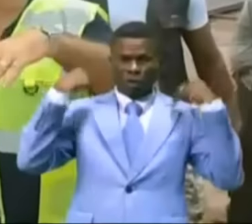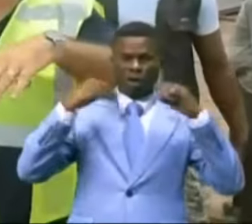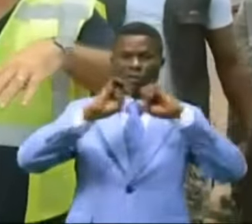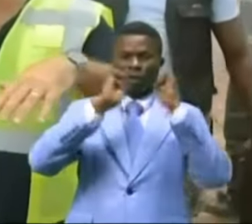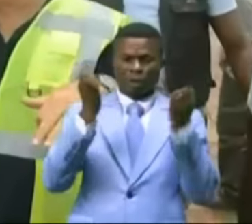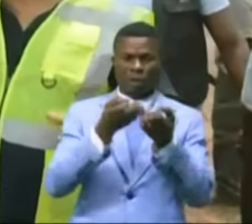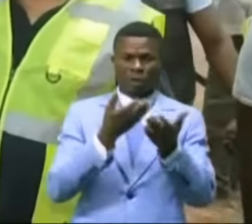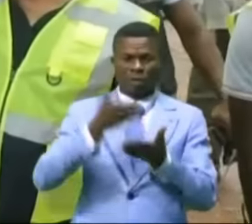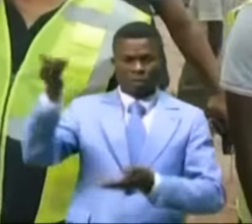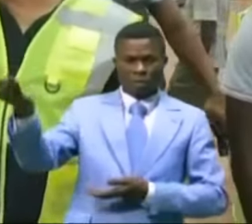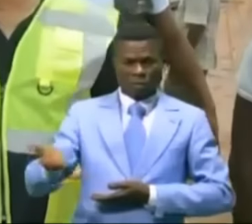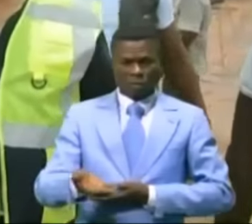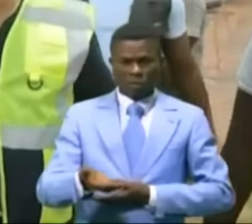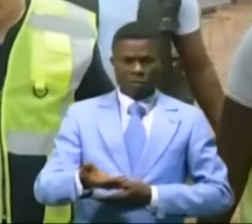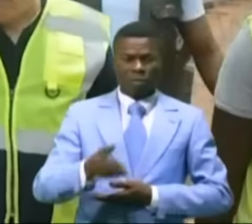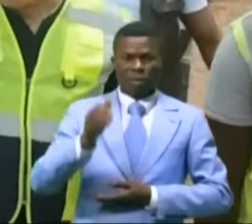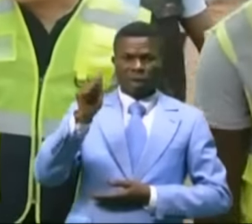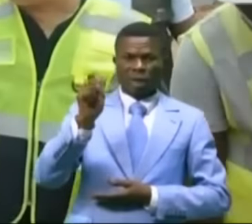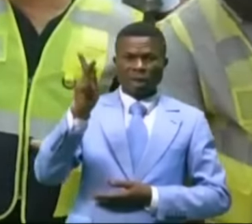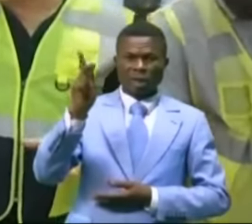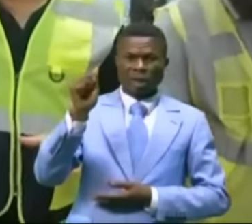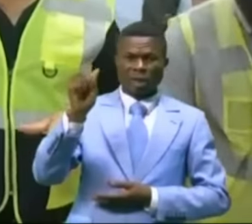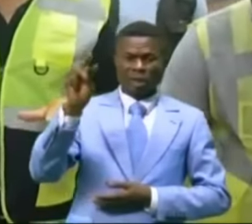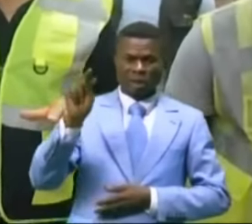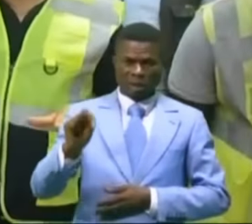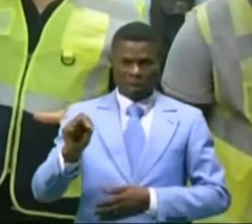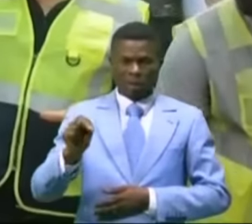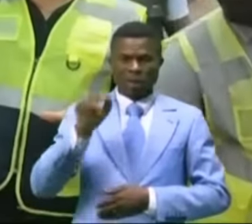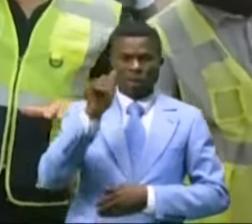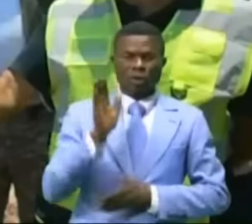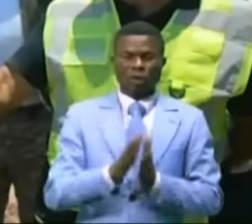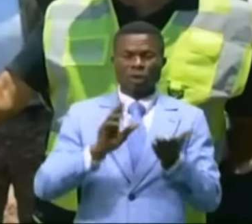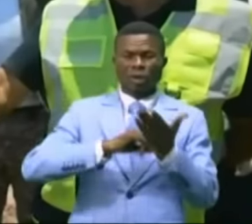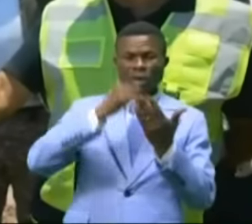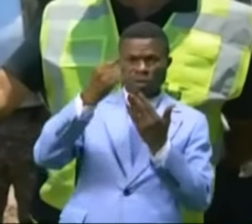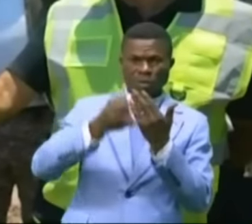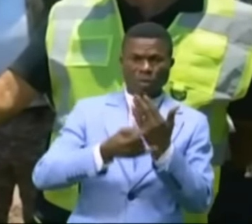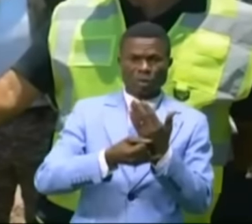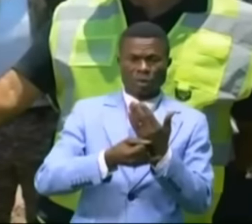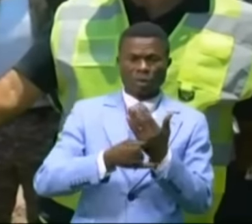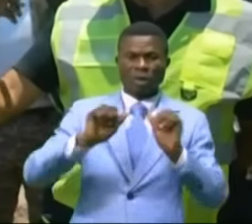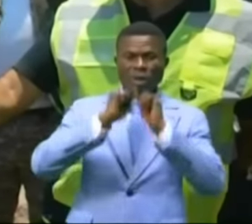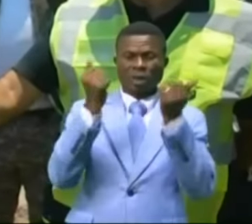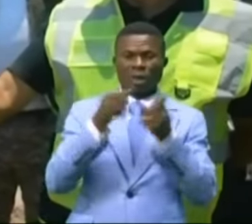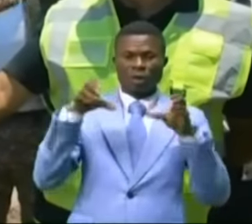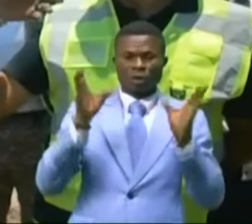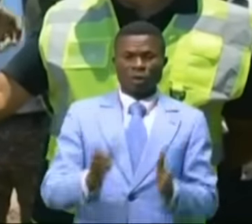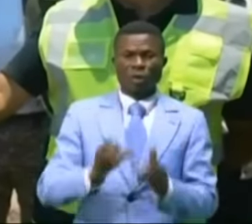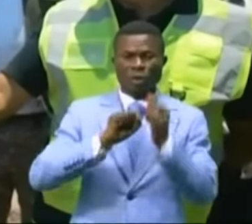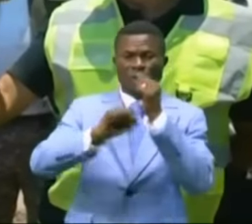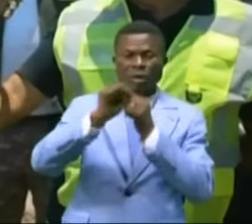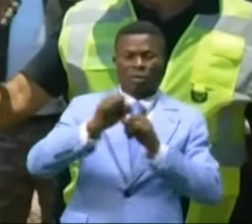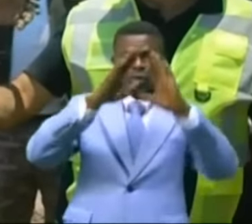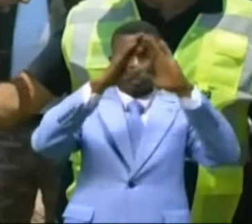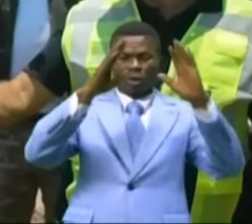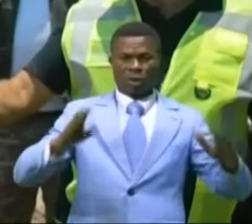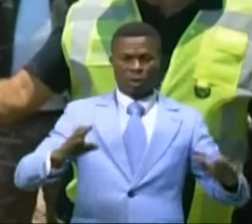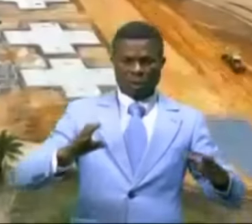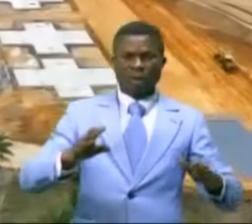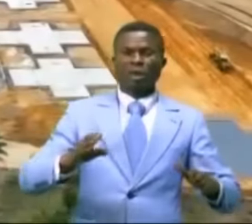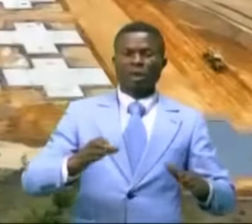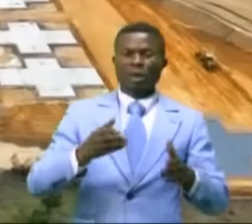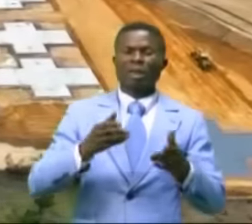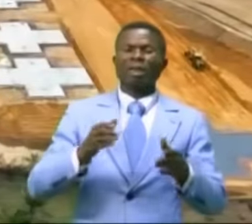a été accueillie par Akan Gunel, directeur de projet. L'agence congolaise des promotions immobilières joue